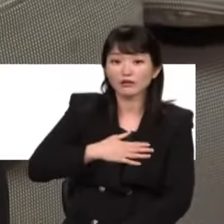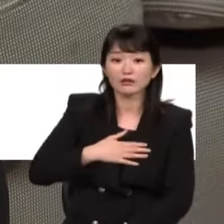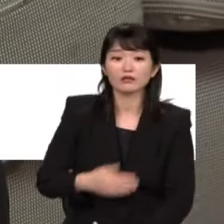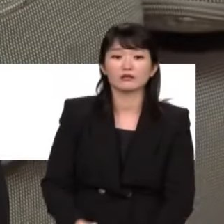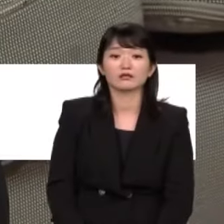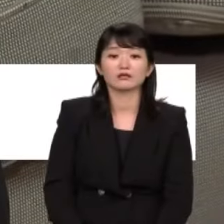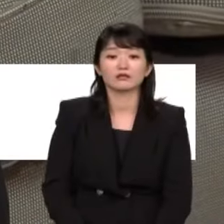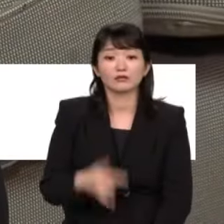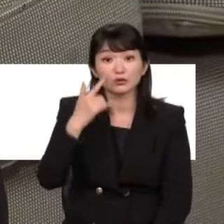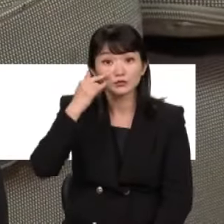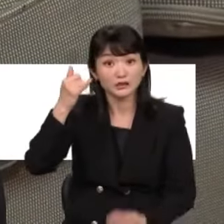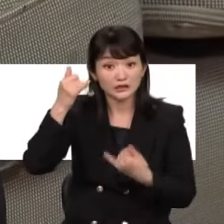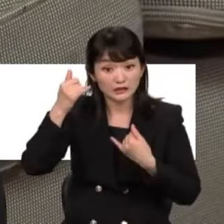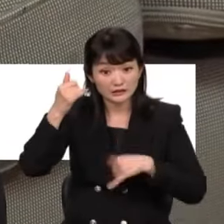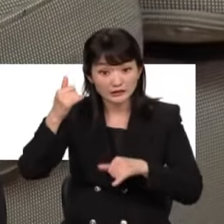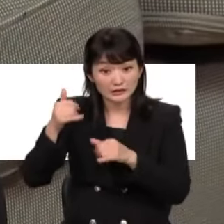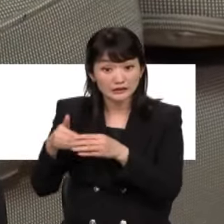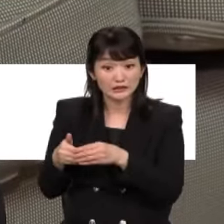자녀를 데리고